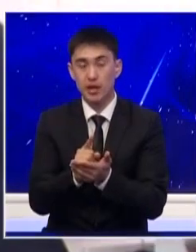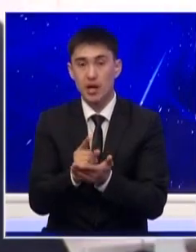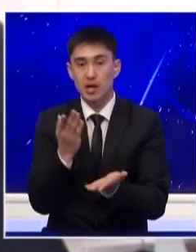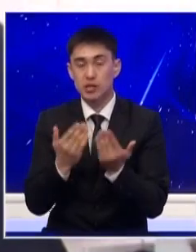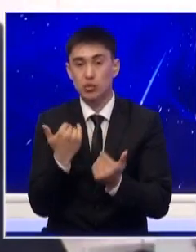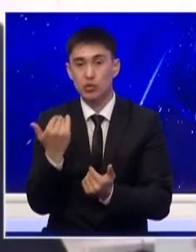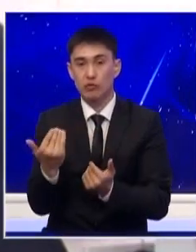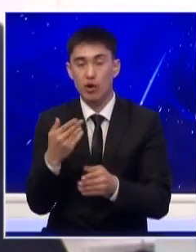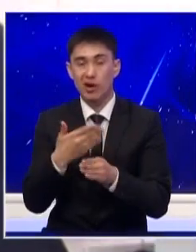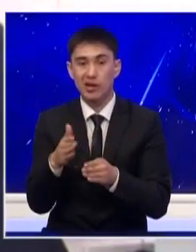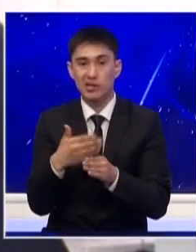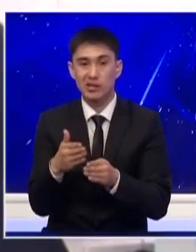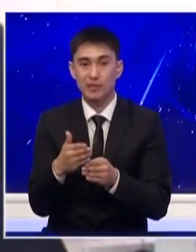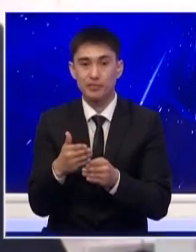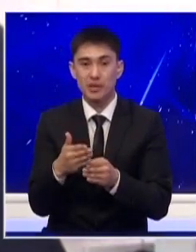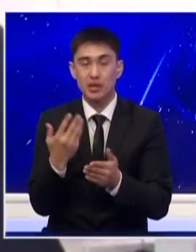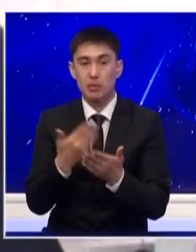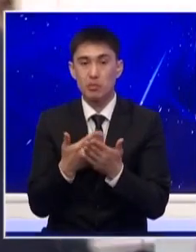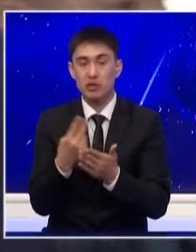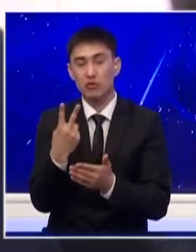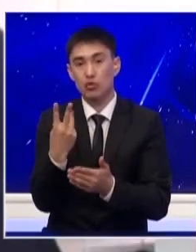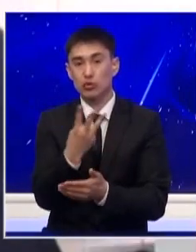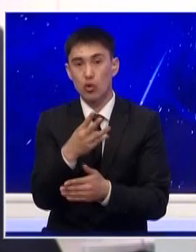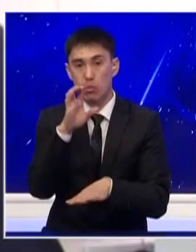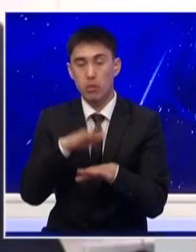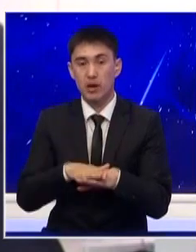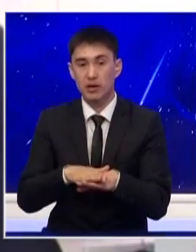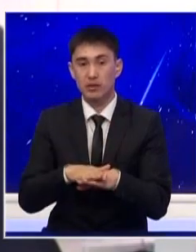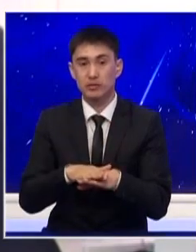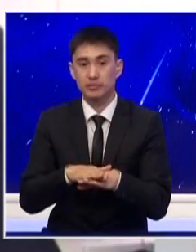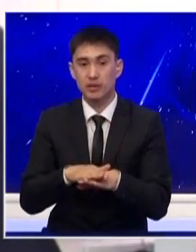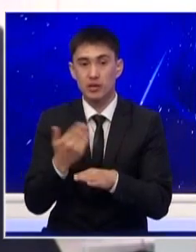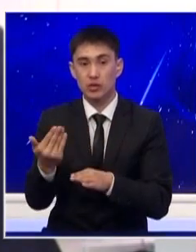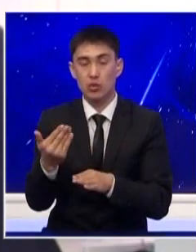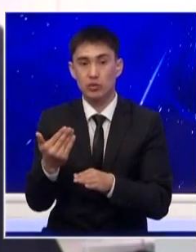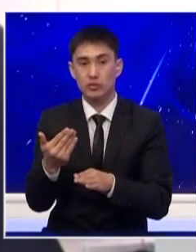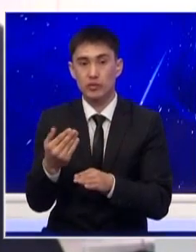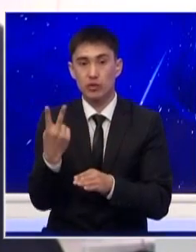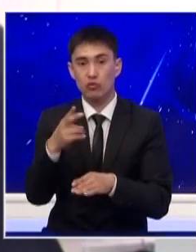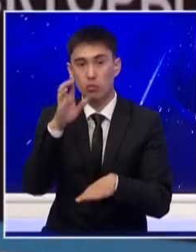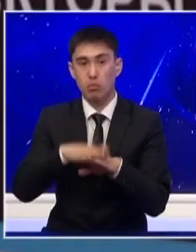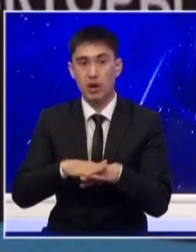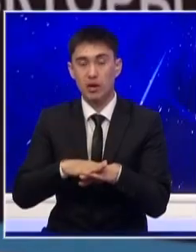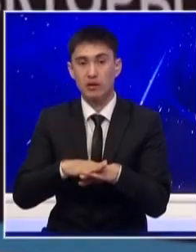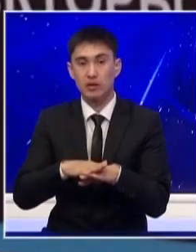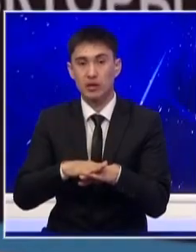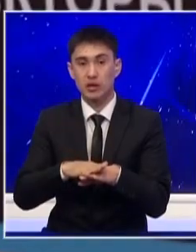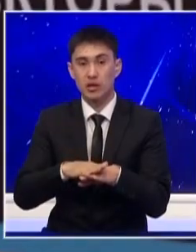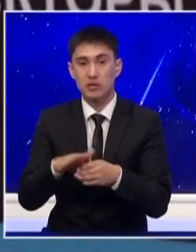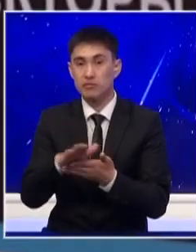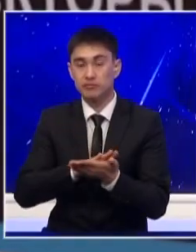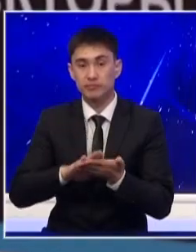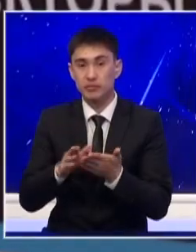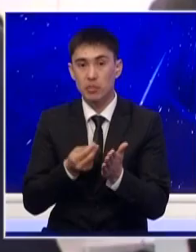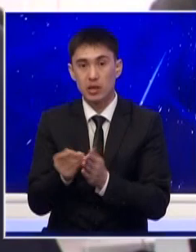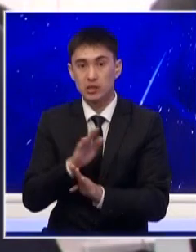него кредиты, например, имеются в двух-трех банках, и он в двух банках или в одном банке вообще не